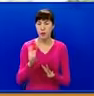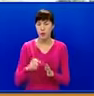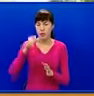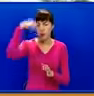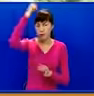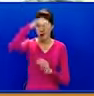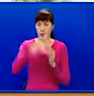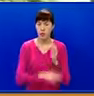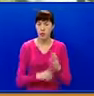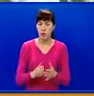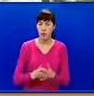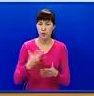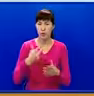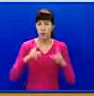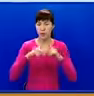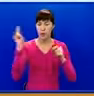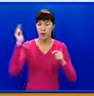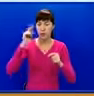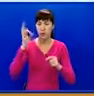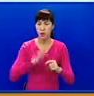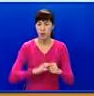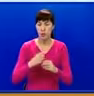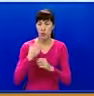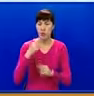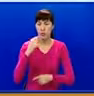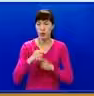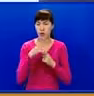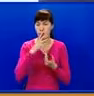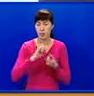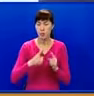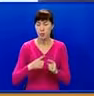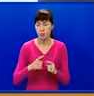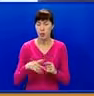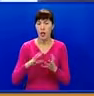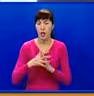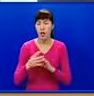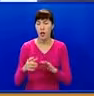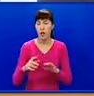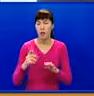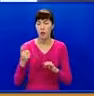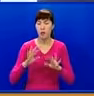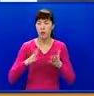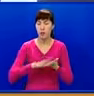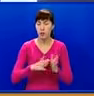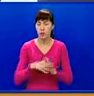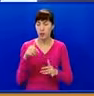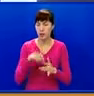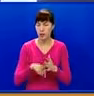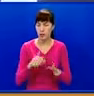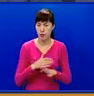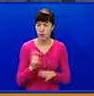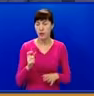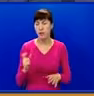3 мектепті ел игілігіне тапсырмақ. 13 білім ұясы келесі жылға өтпелі. Ауыл шаруашылығы, төтенше жағдай және ішкі істер саласы мамандар үшін